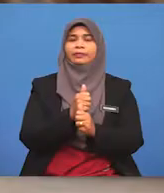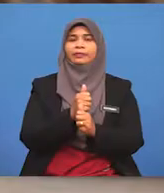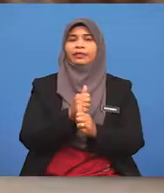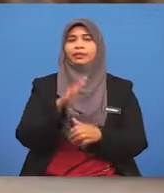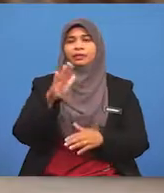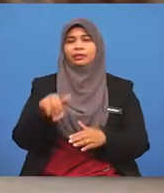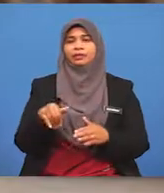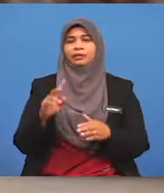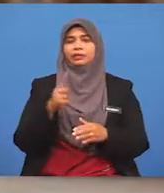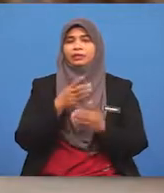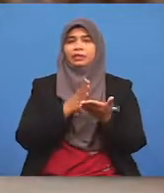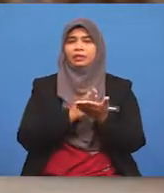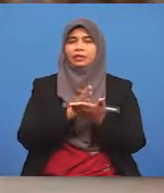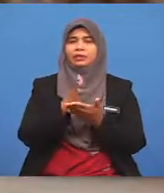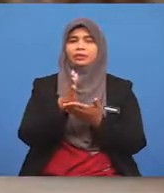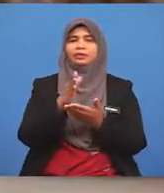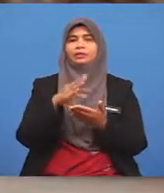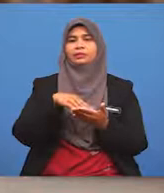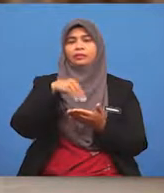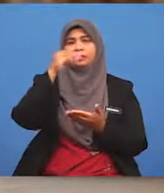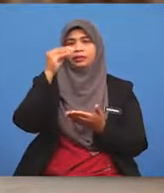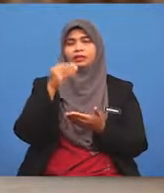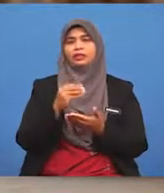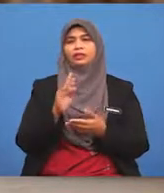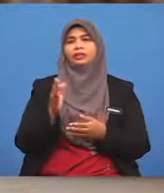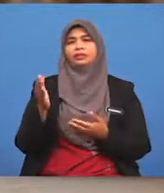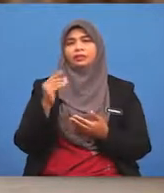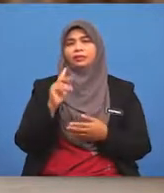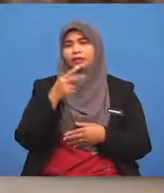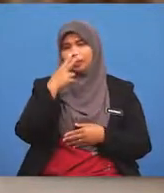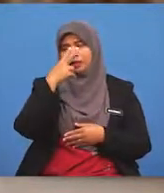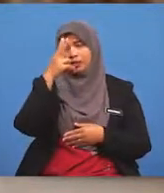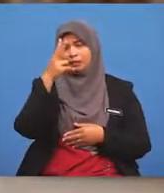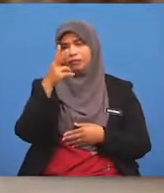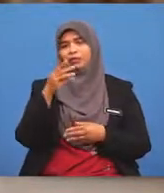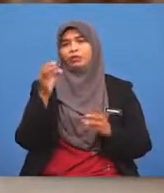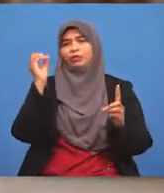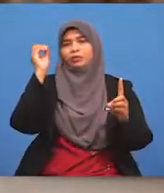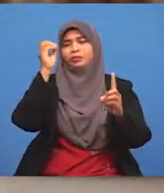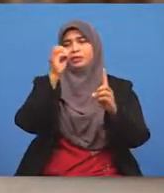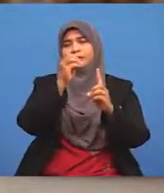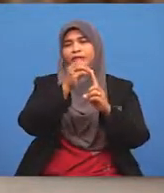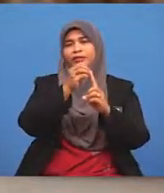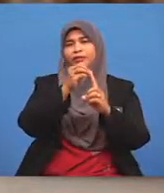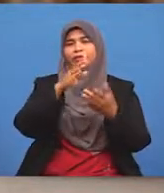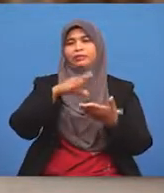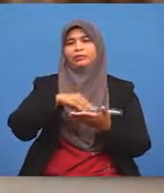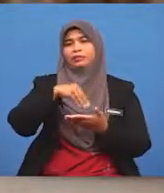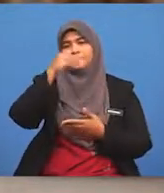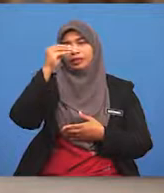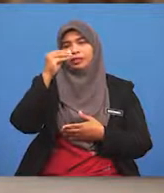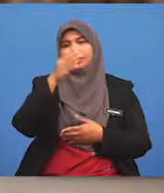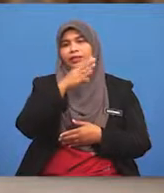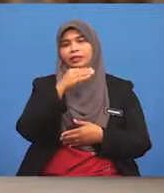Sebelum kita meneruskan sesi pembelajaran, jom kita semak apakah objektif pembelajaran